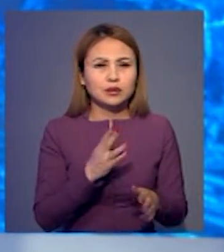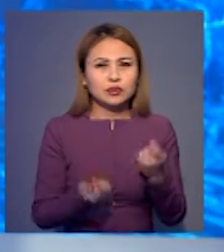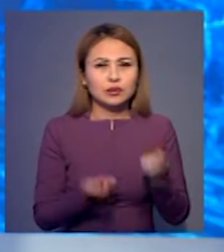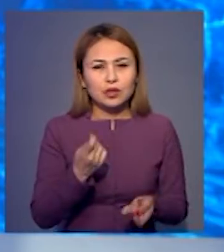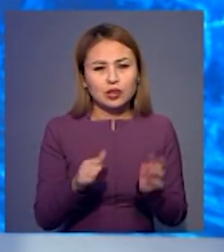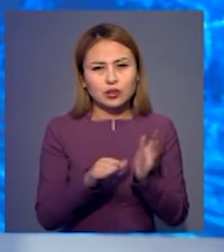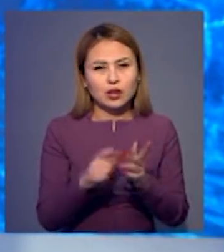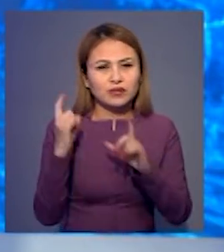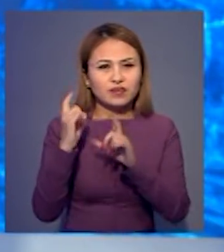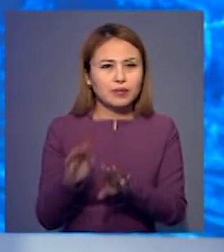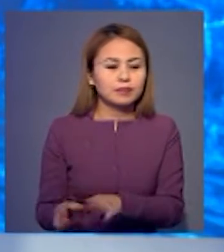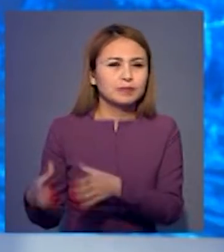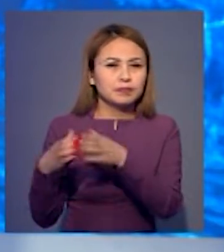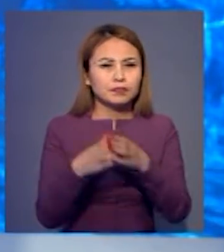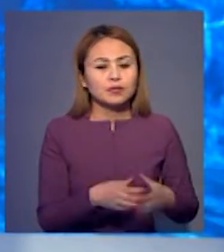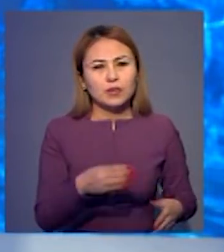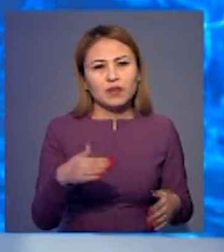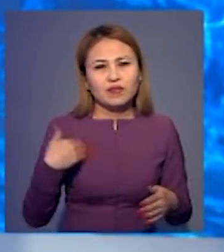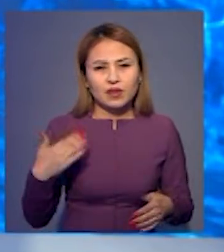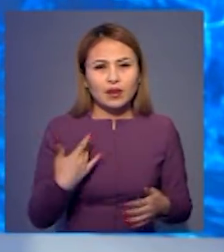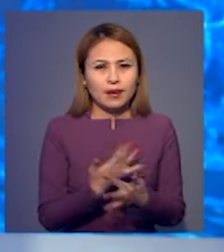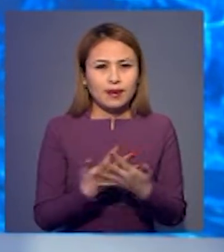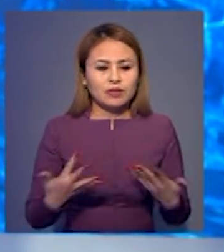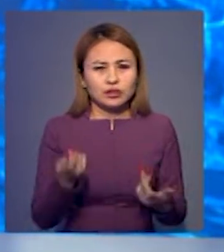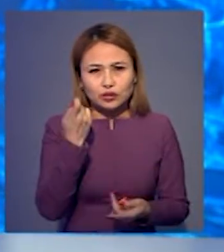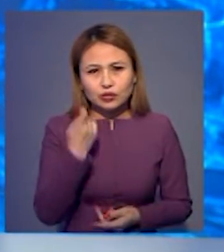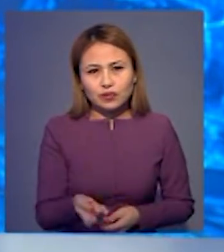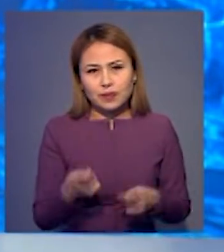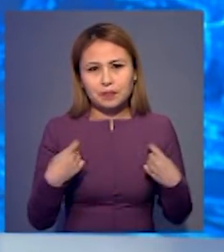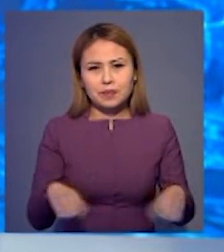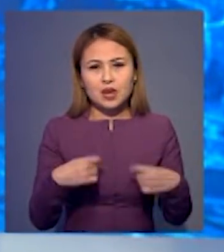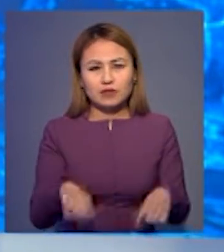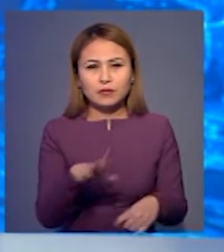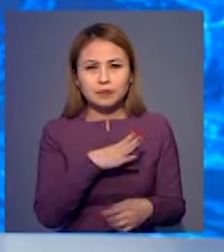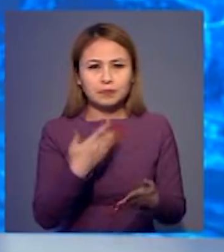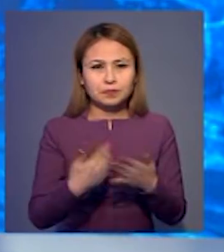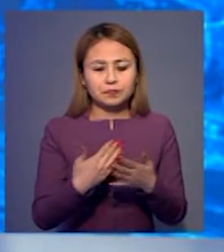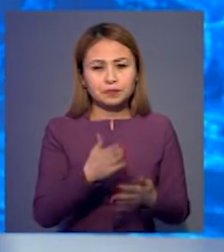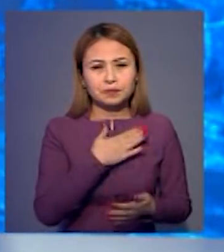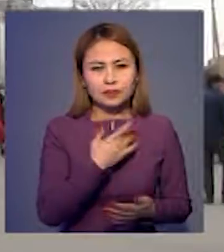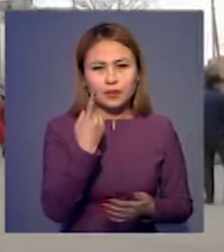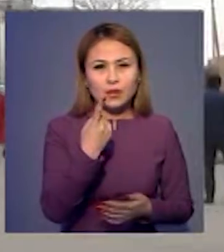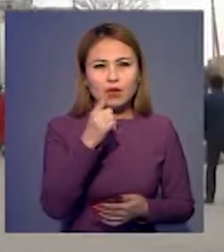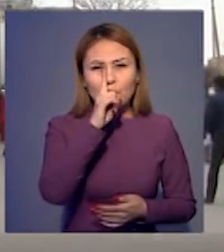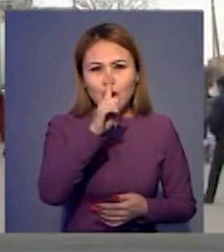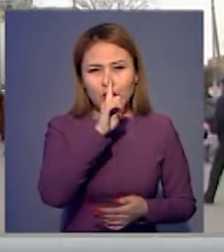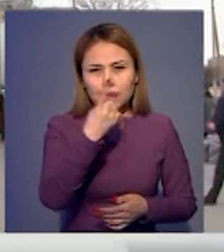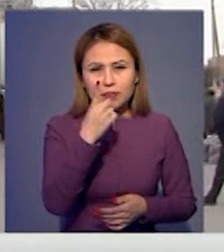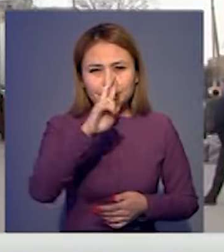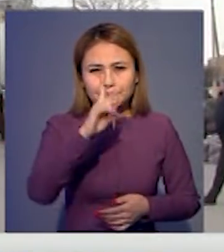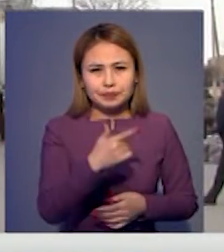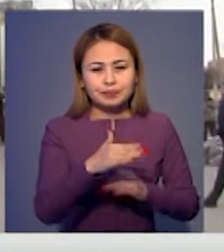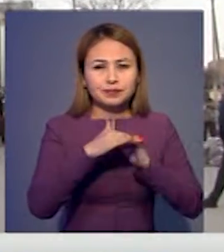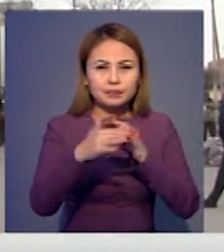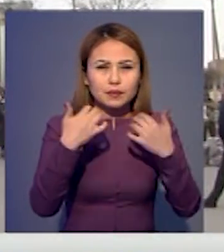6 бірдей жүк көлігі келіп, көкөністерді нарық құнынан әлдеқайда төмен бағада сатылымға шығарды. Мысалы, сәбіздің бір келесі